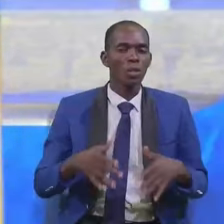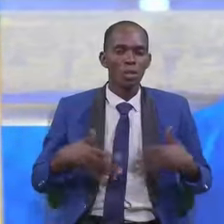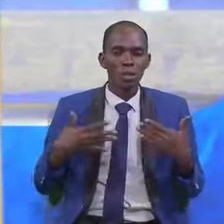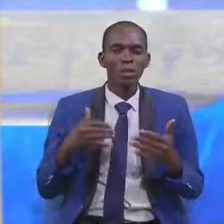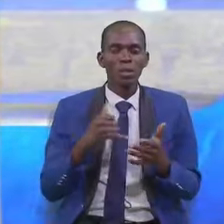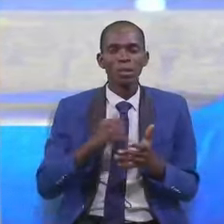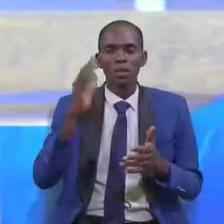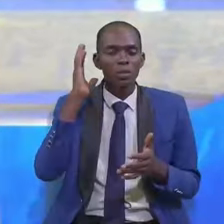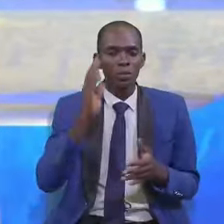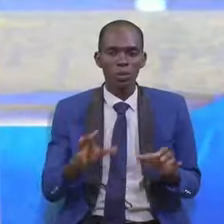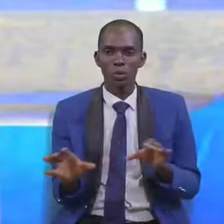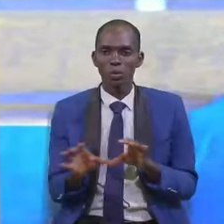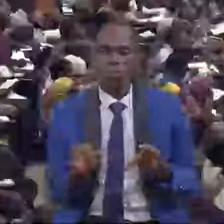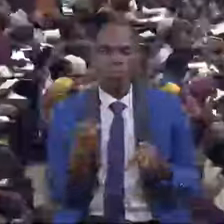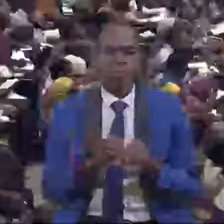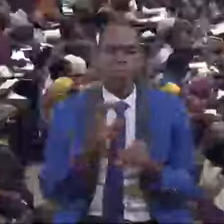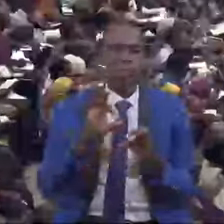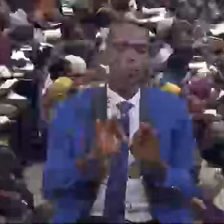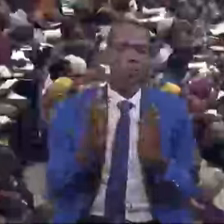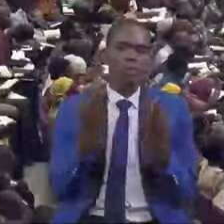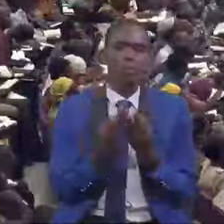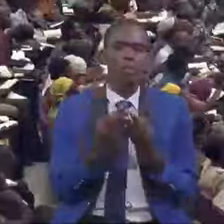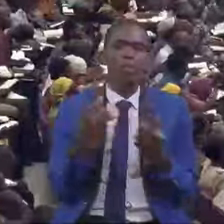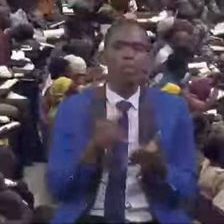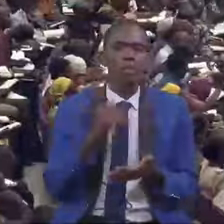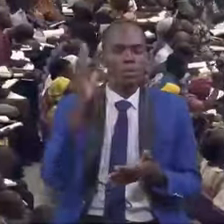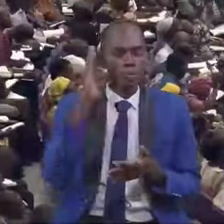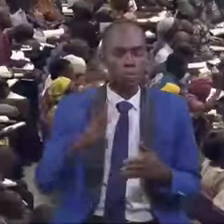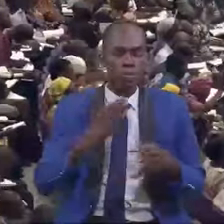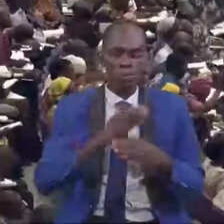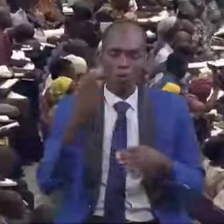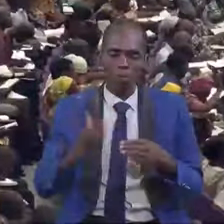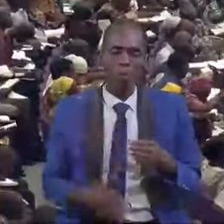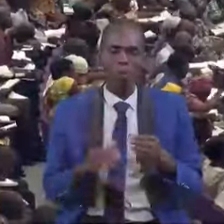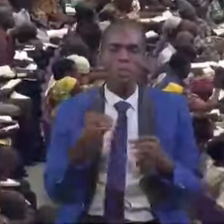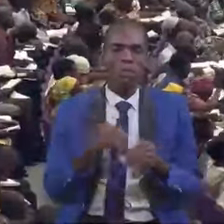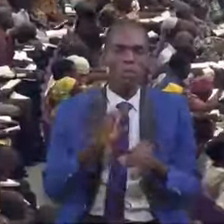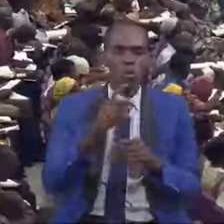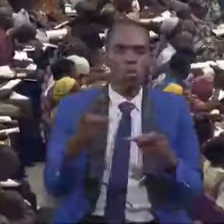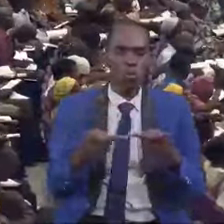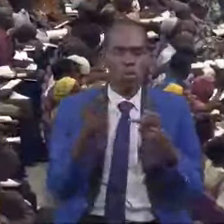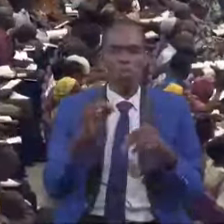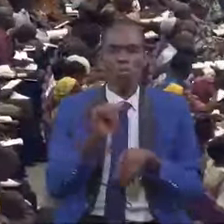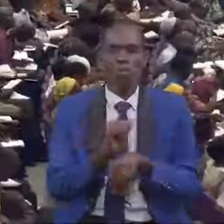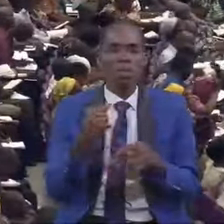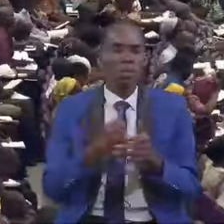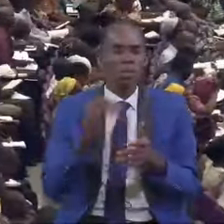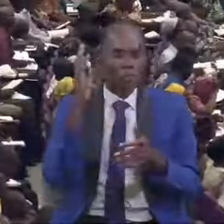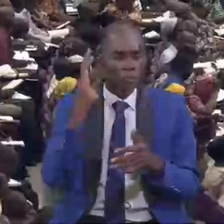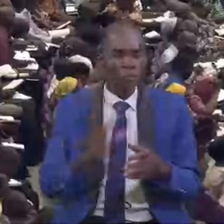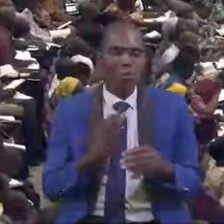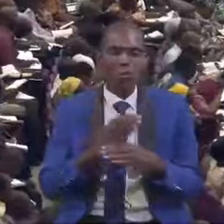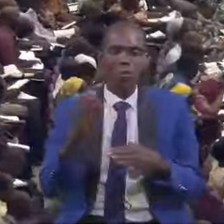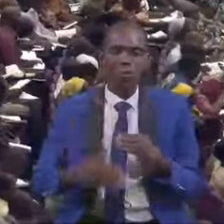exécuté, cela va exécuter dans votre vie. Cela va exécuter dans votre famille, dans votre lieu de travail, cela va exécuter dans